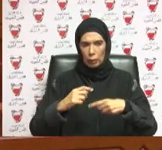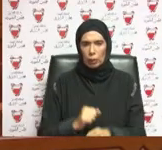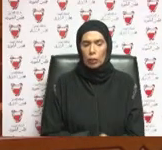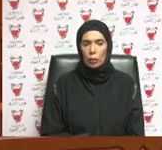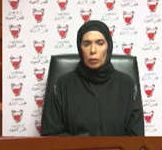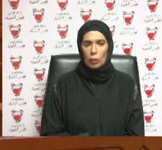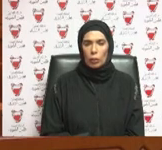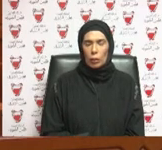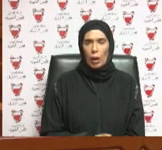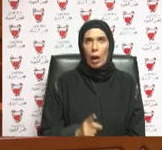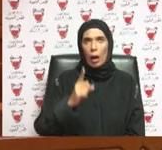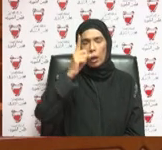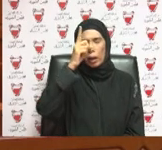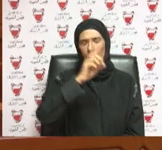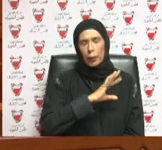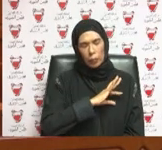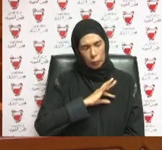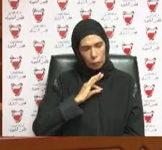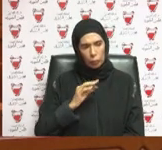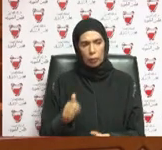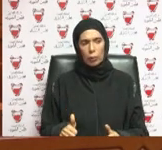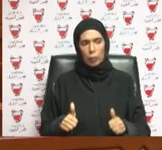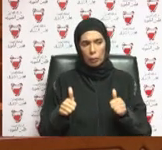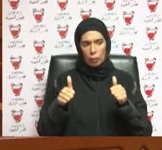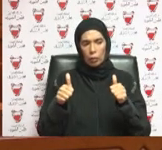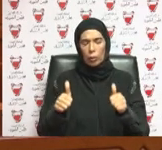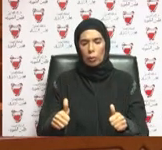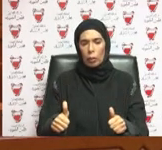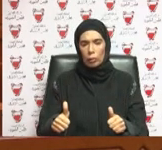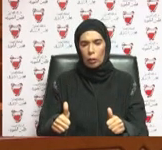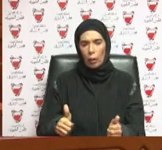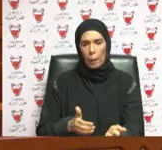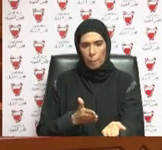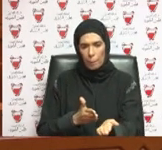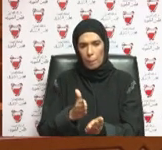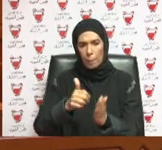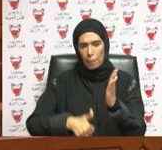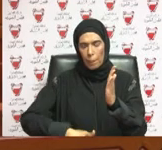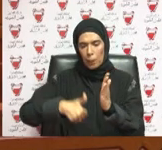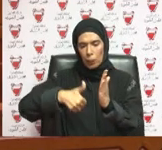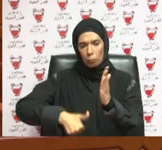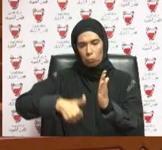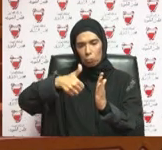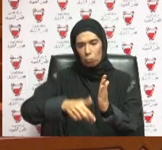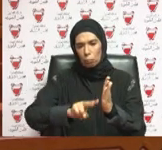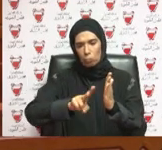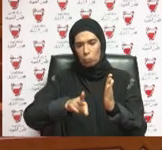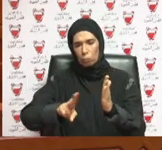وتمكن سموه رحمه الله من بناء مسيرة نجاحات وإنجازات